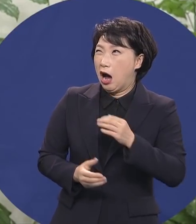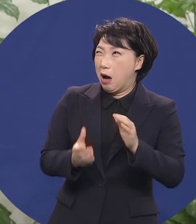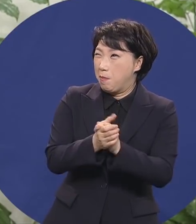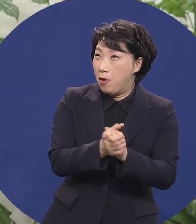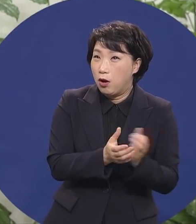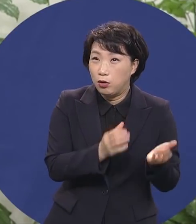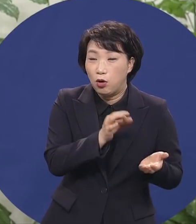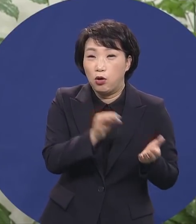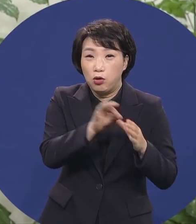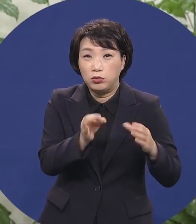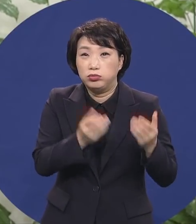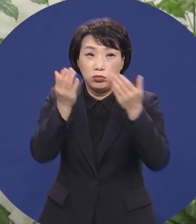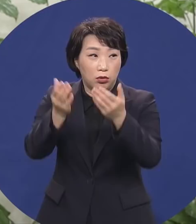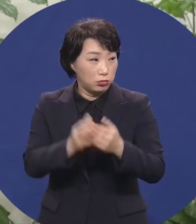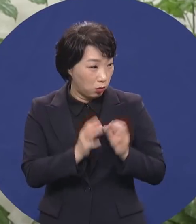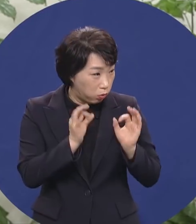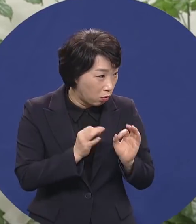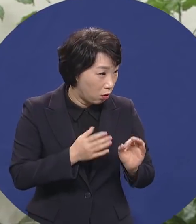그때.